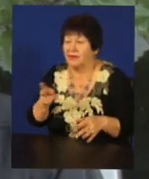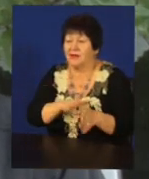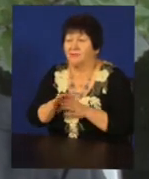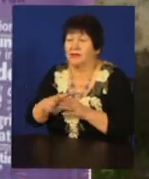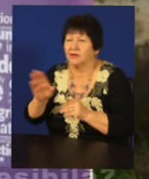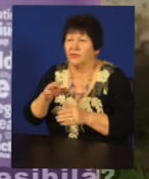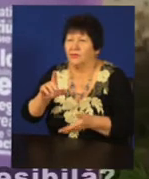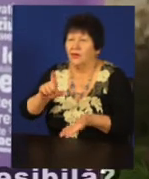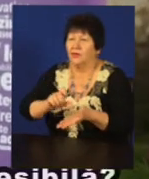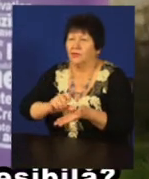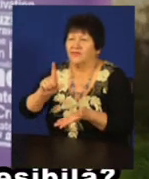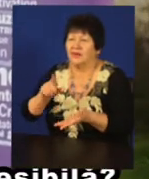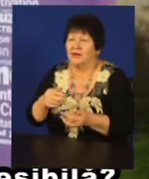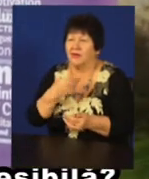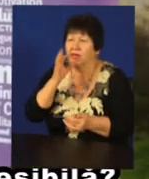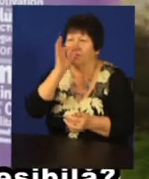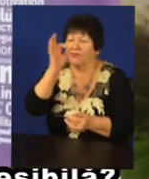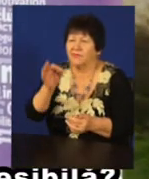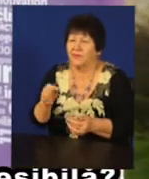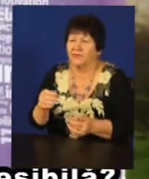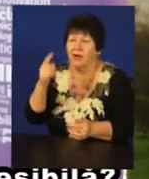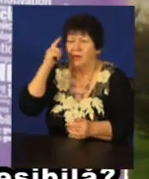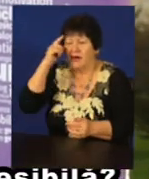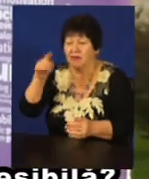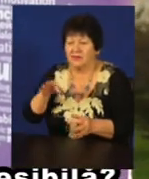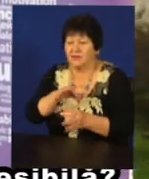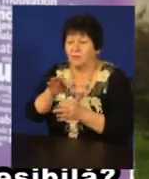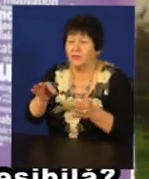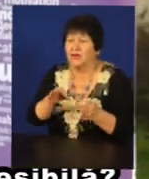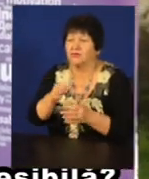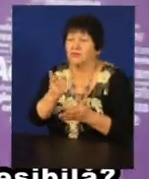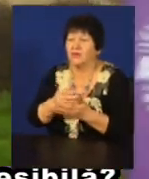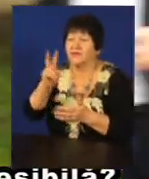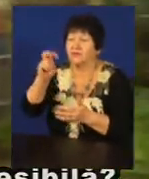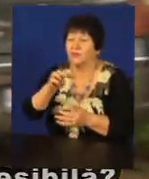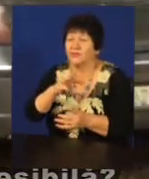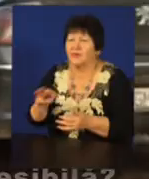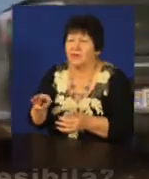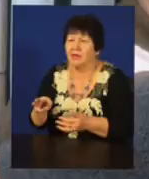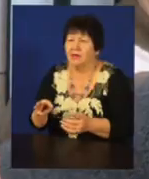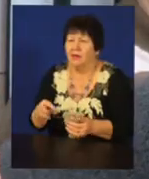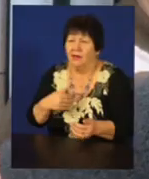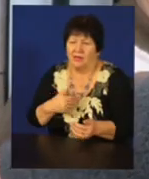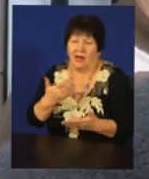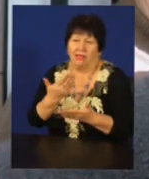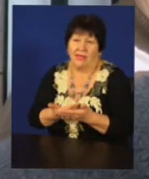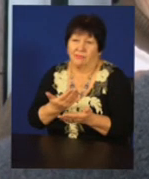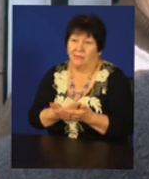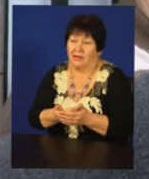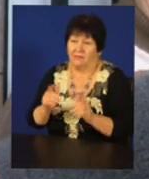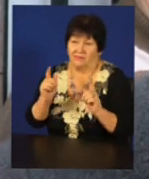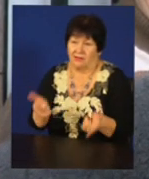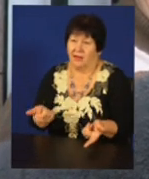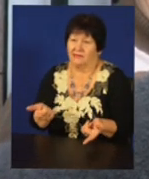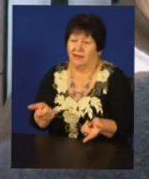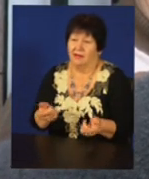șivrai. Canalizare. Și eu v-am spus, m-am gândit la voi. Proiectul costă 200 de mii și aici... Nu, как? Я, например,